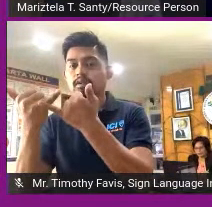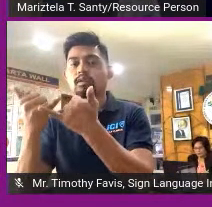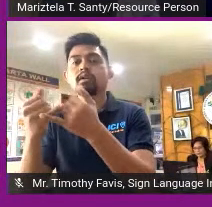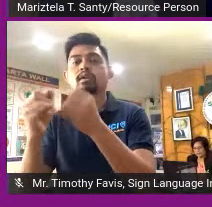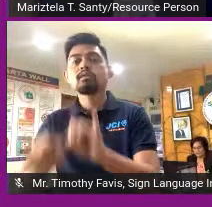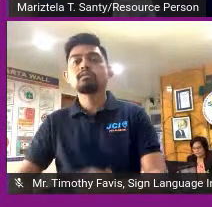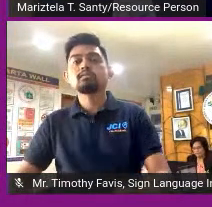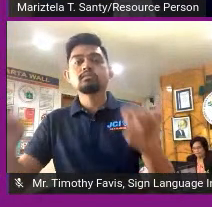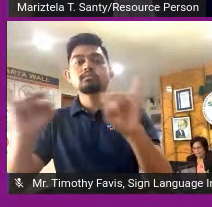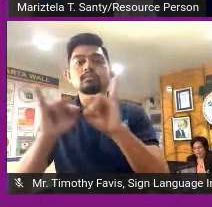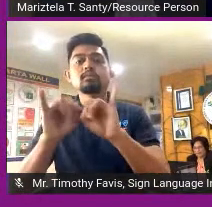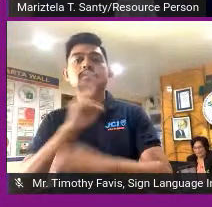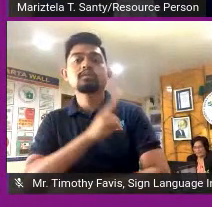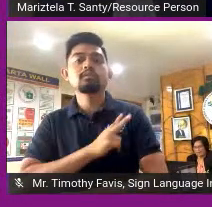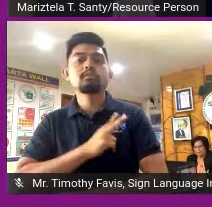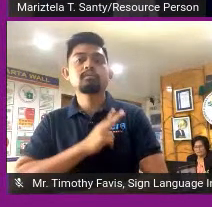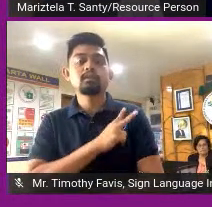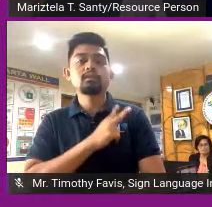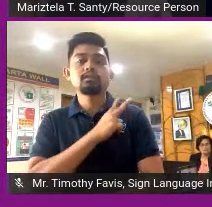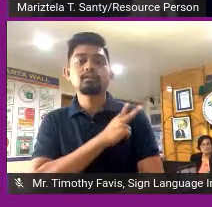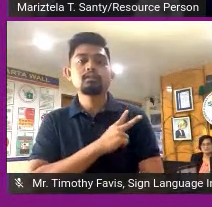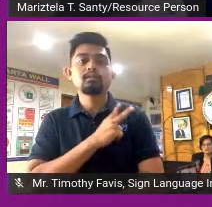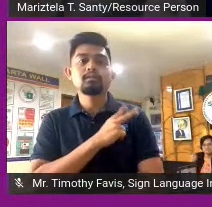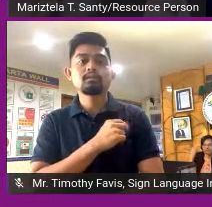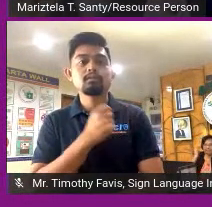more important is